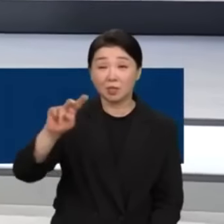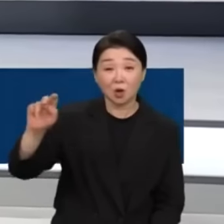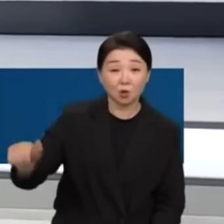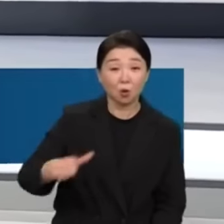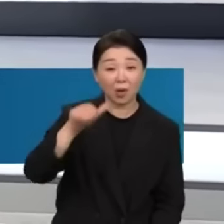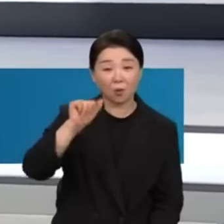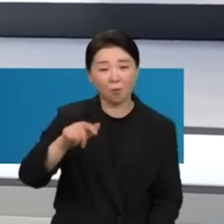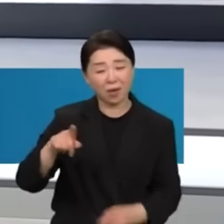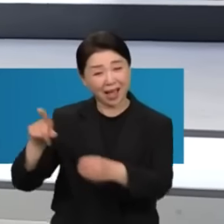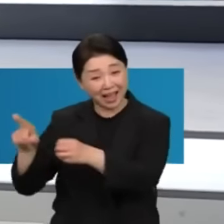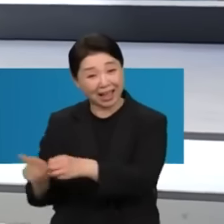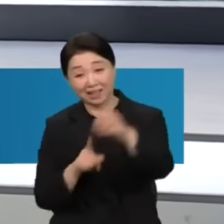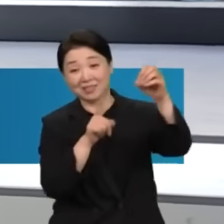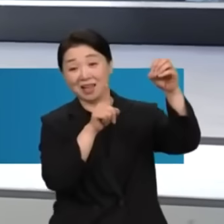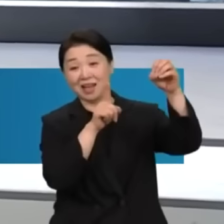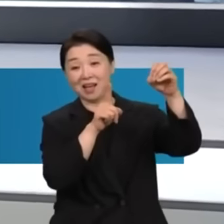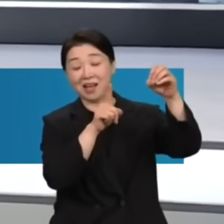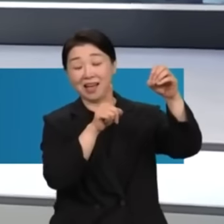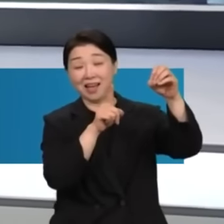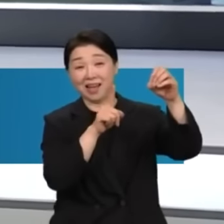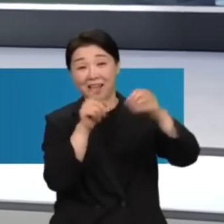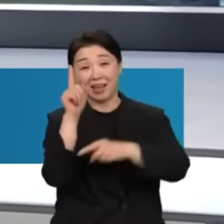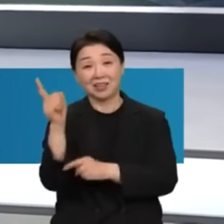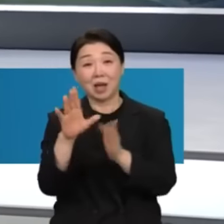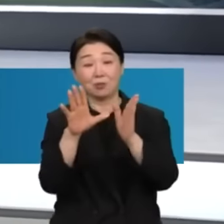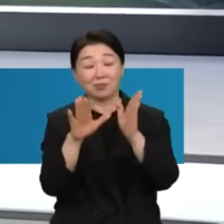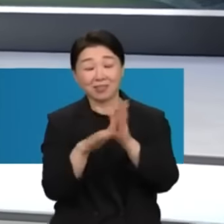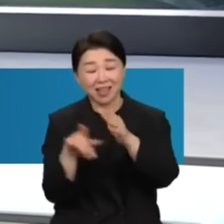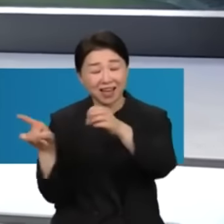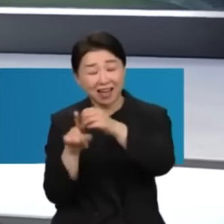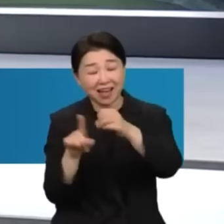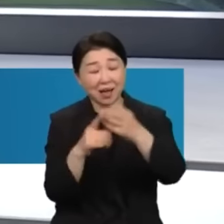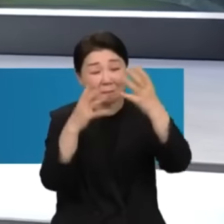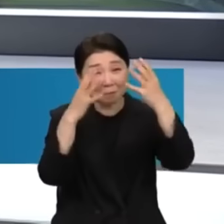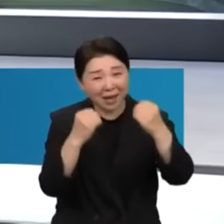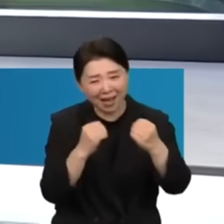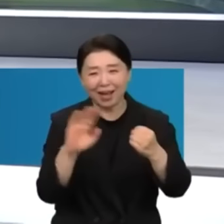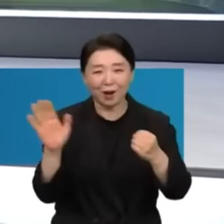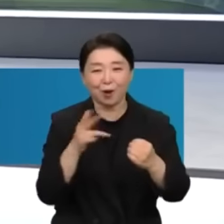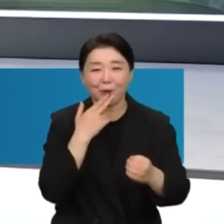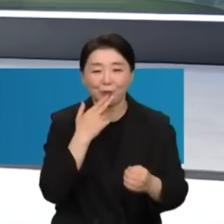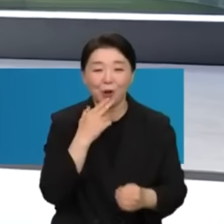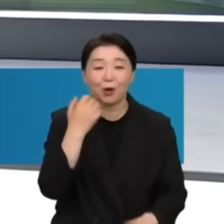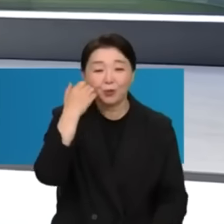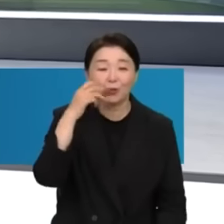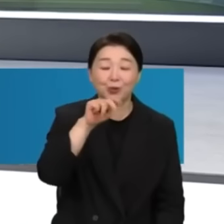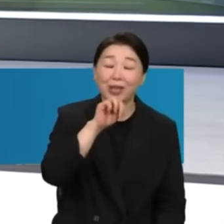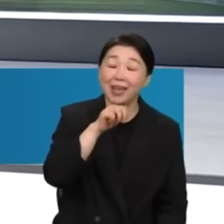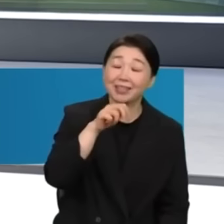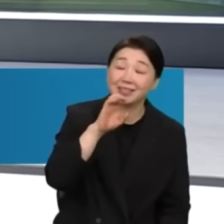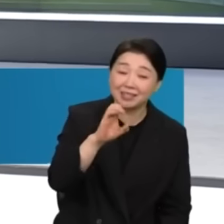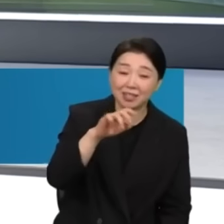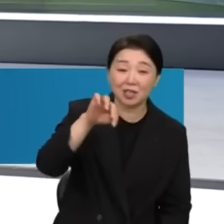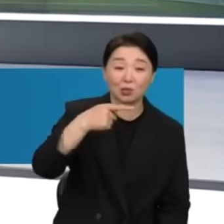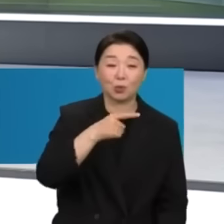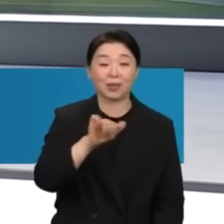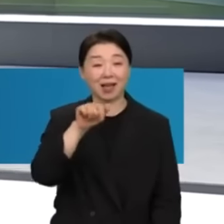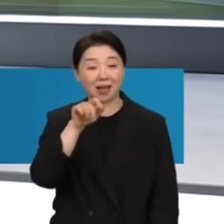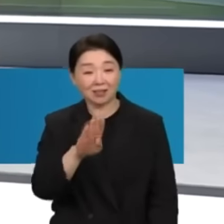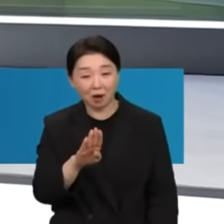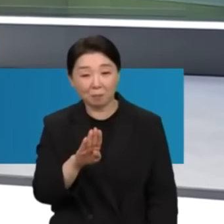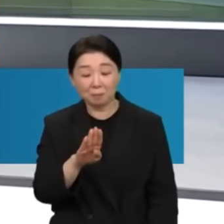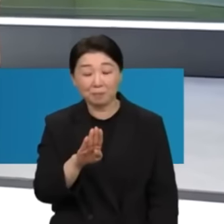2,505개의 안타. 프로야구에 이보다 많은 안타를 친 선수는 없습니다. NC 손아섭 선수가 KBO 리그 최다